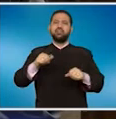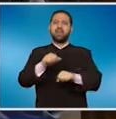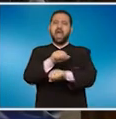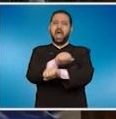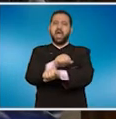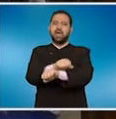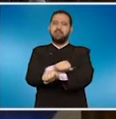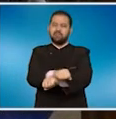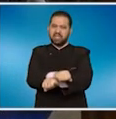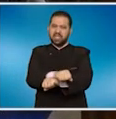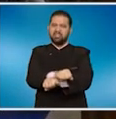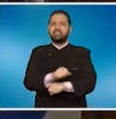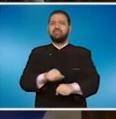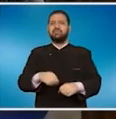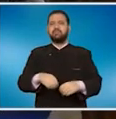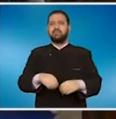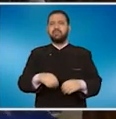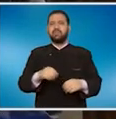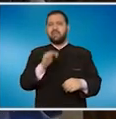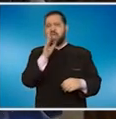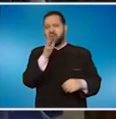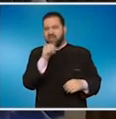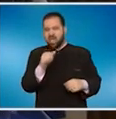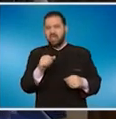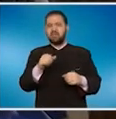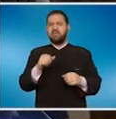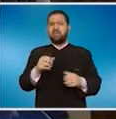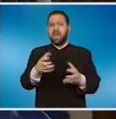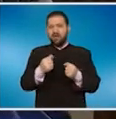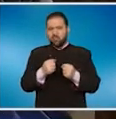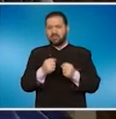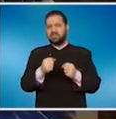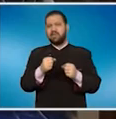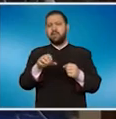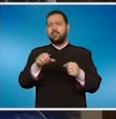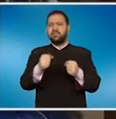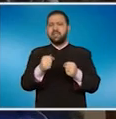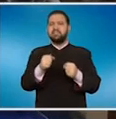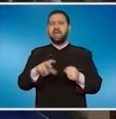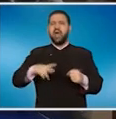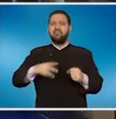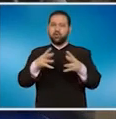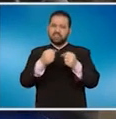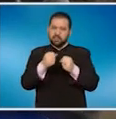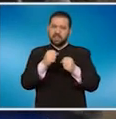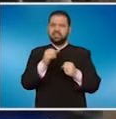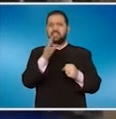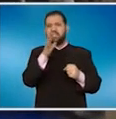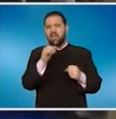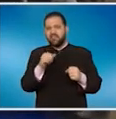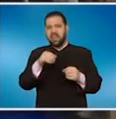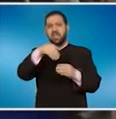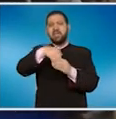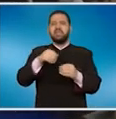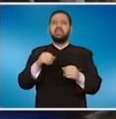Cartea Faptele Apostolului că a fost prins Sfântul Apostol Pavel de iudei la Ierusalim. A stat 2 ani la Cezarea Palestinei închis, după care face apel la